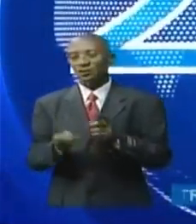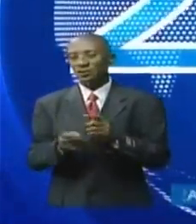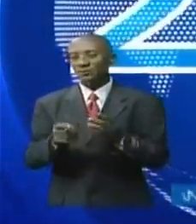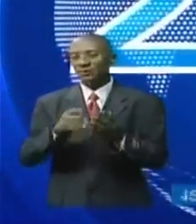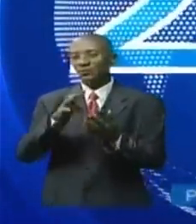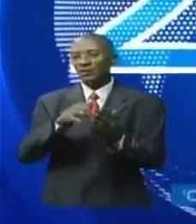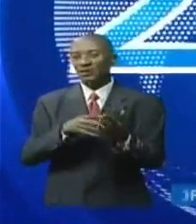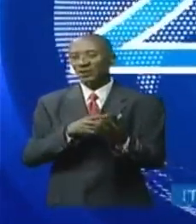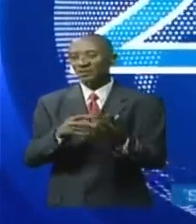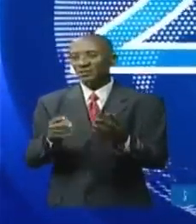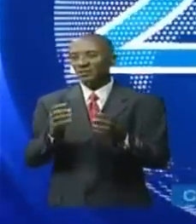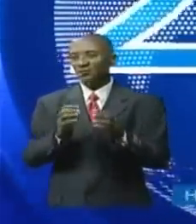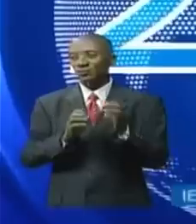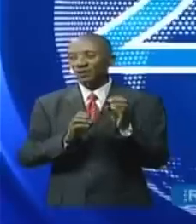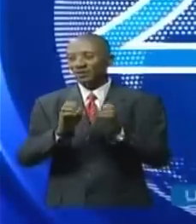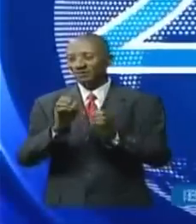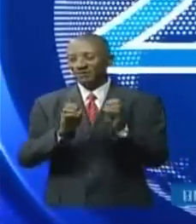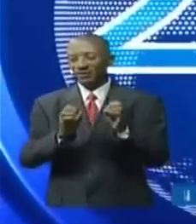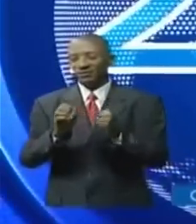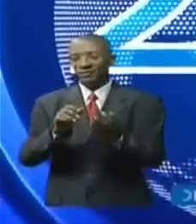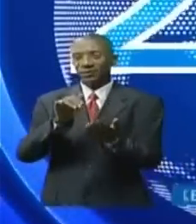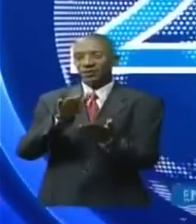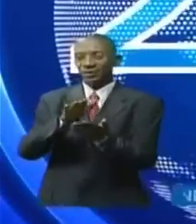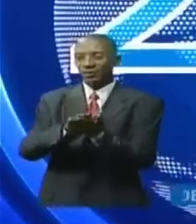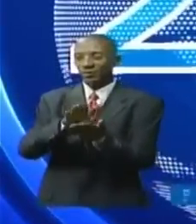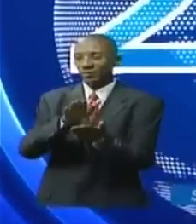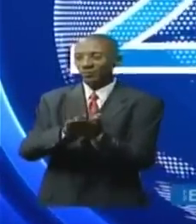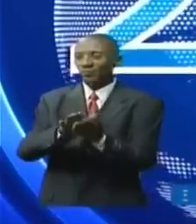évaluations certificatives pour l'année scolaire